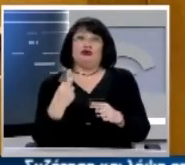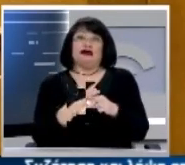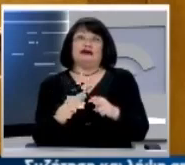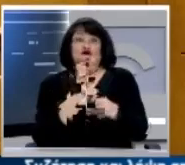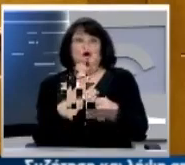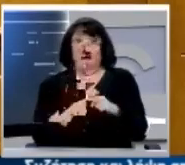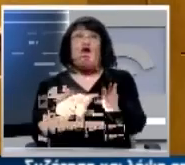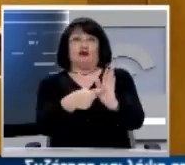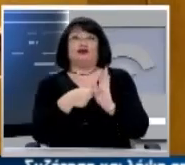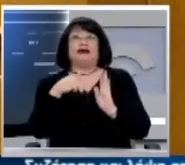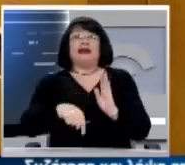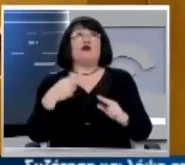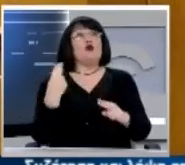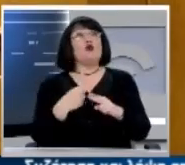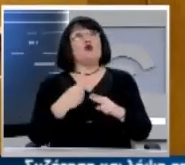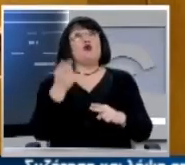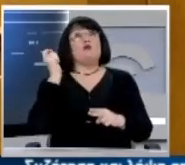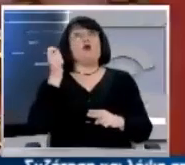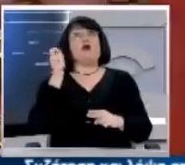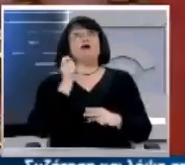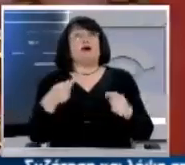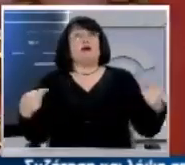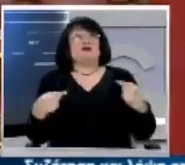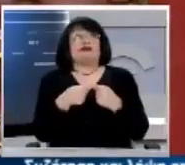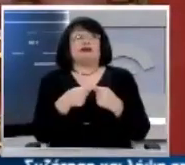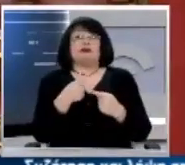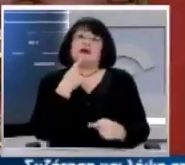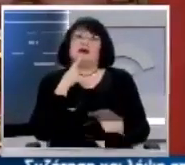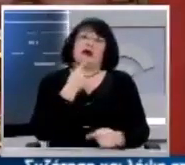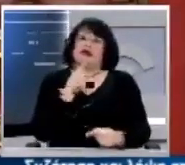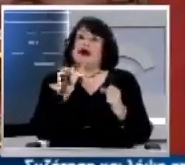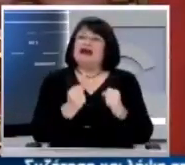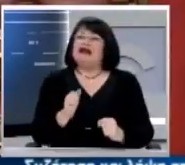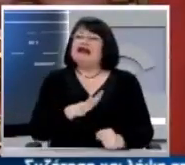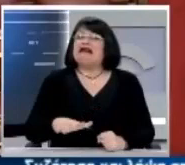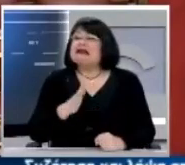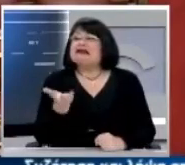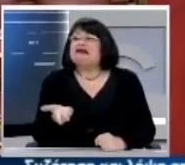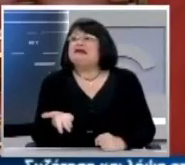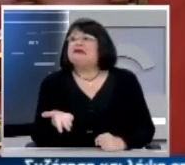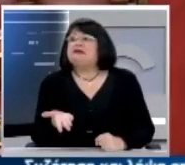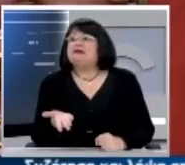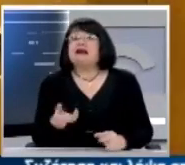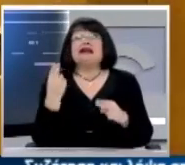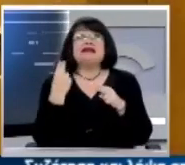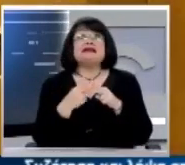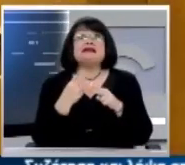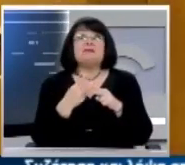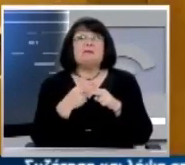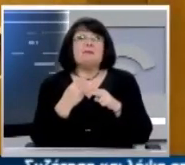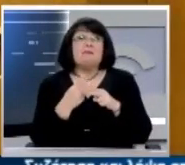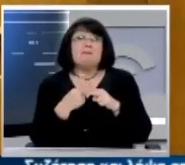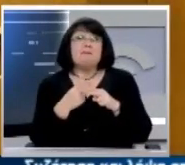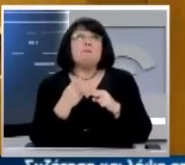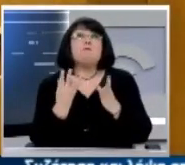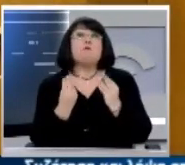αναδείξει ως μέγιστη πολιτική μάχη όλο το προηγούμενο διάστημα. Η κατάσταση λοιπόν, κυρίες και κύριοι συνάδελφοι, είναι κρίσιμη, πολύ